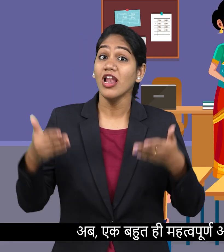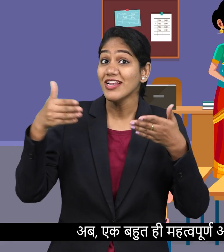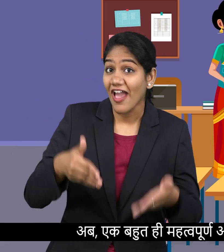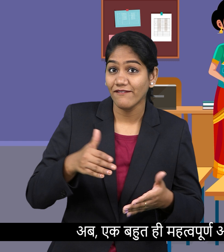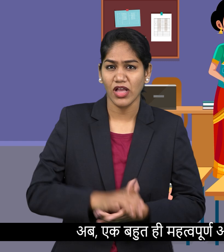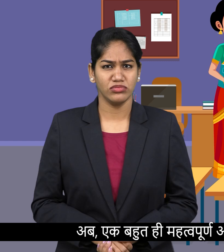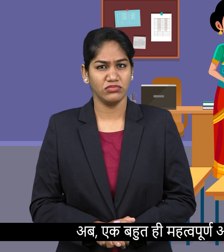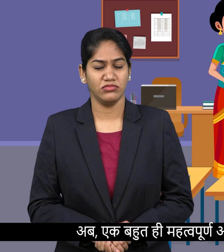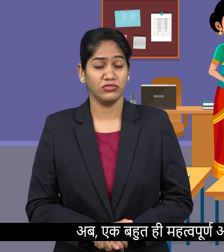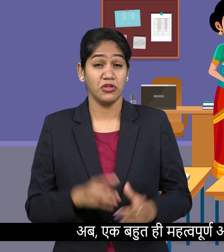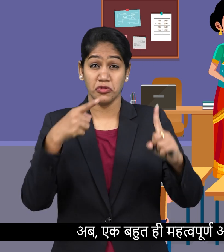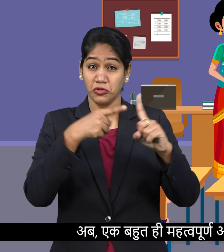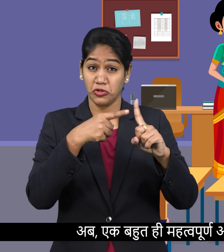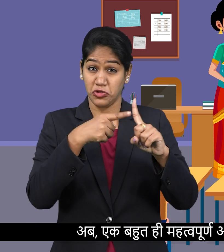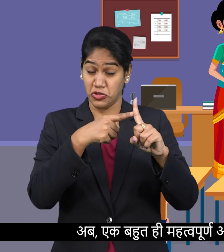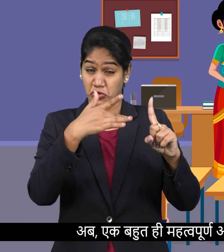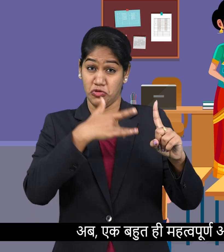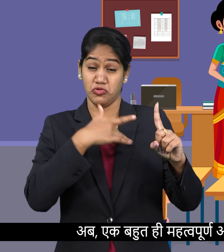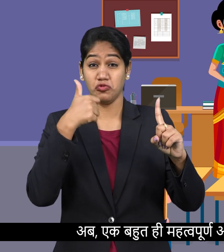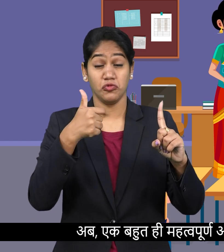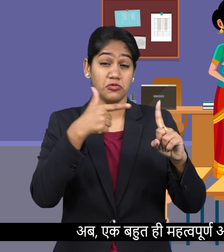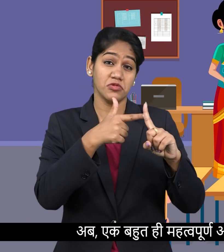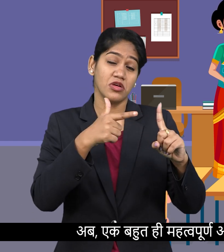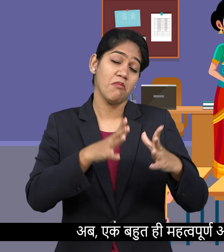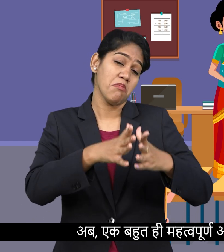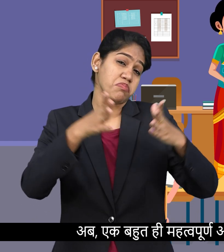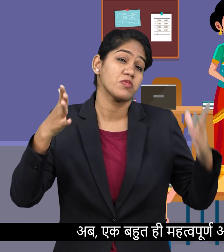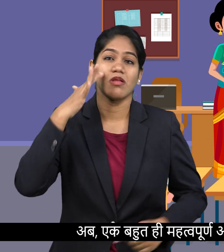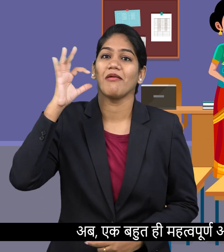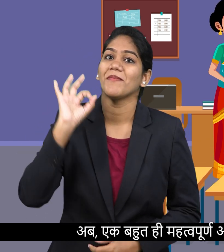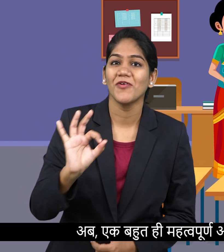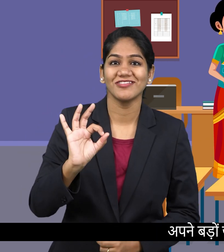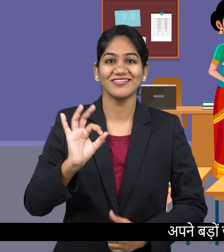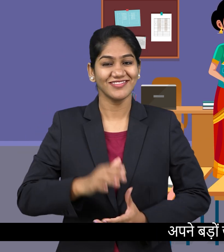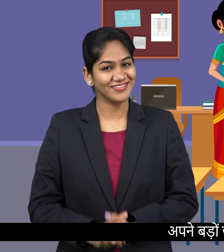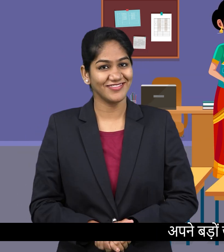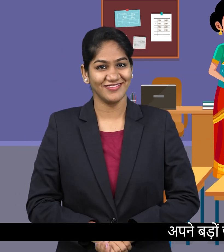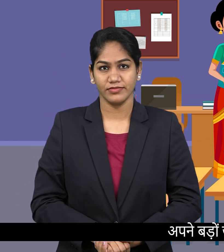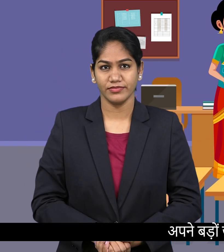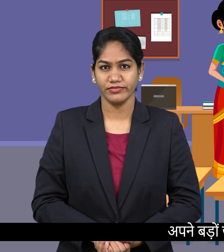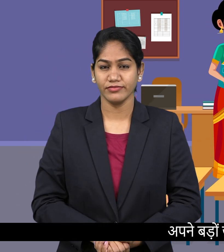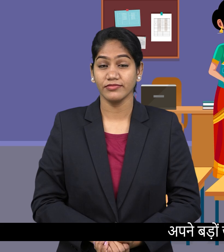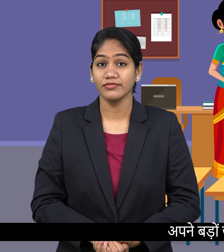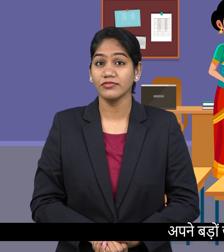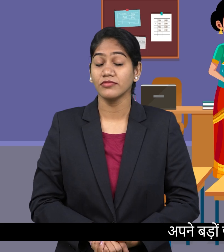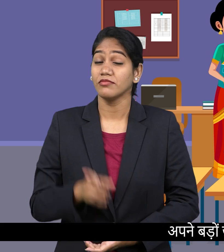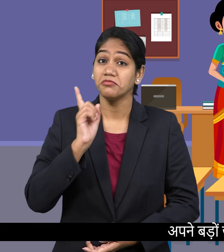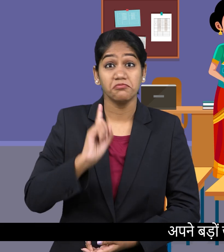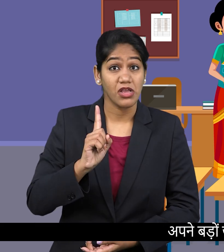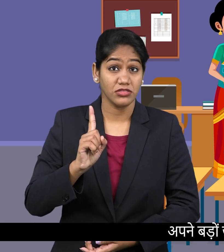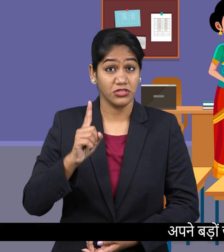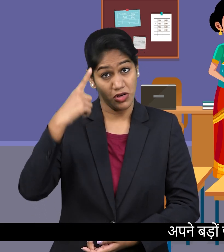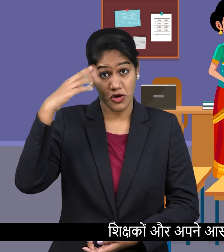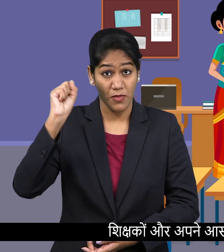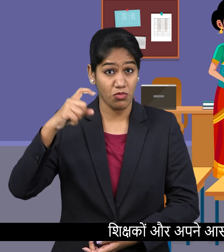अब एक बहुत ही महत्वपूर्ण आदत है जिसे आपको हमेशा याद रखना चाहिए। अपने बड़ों जैसे दादा दादी,